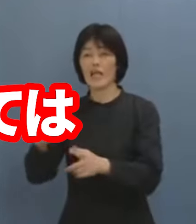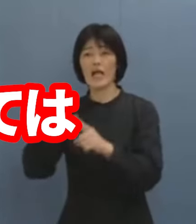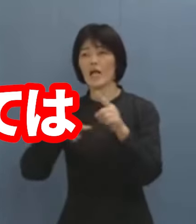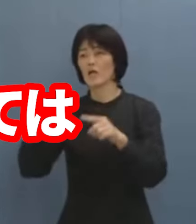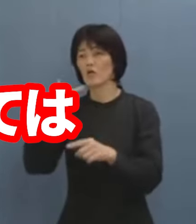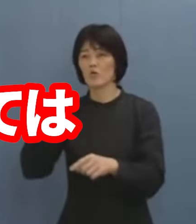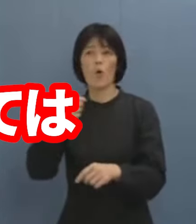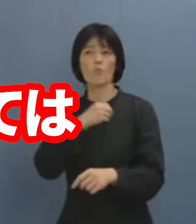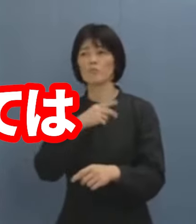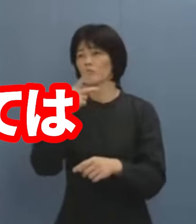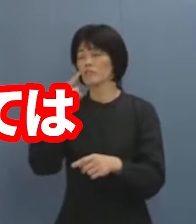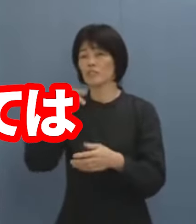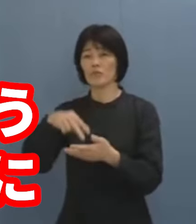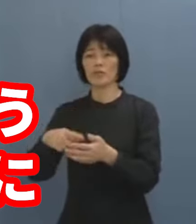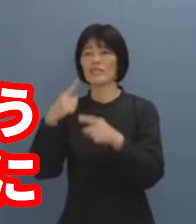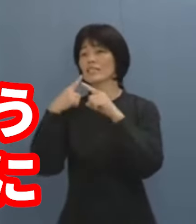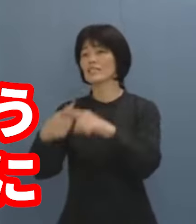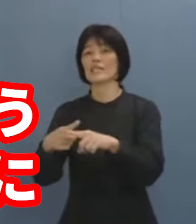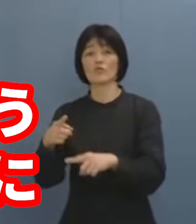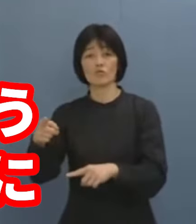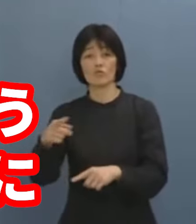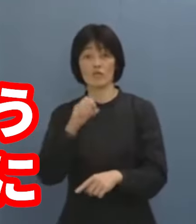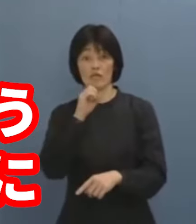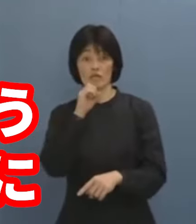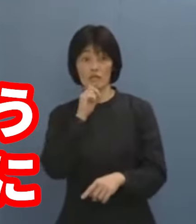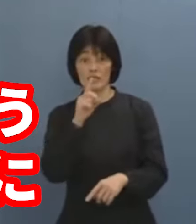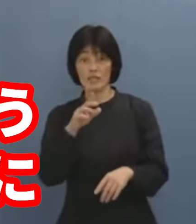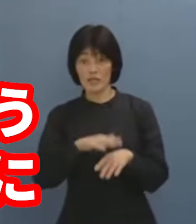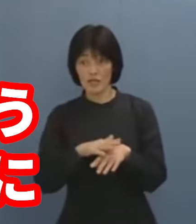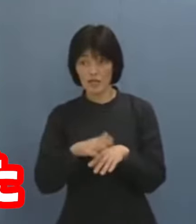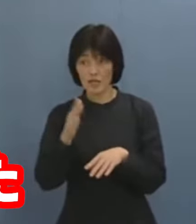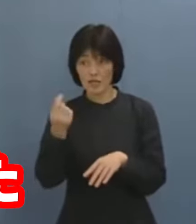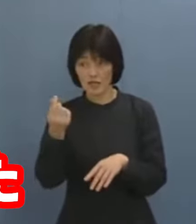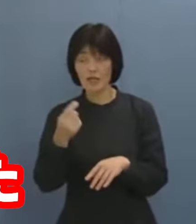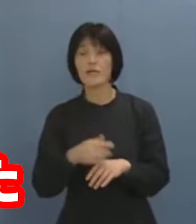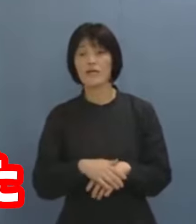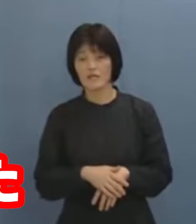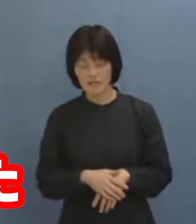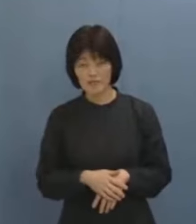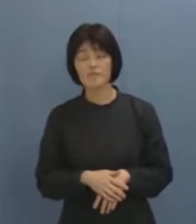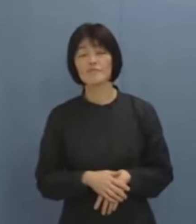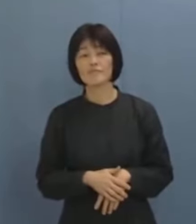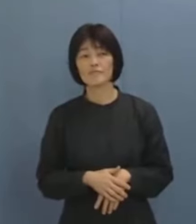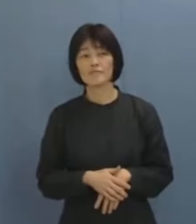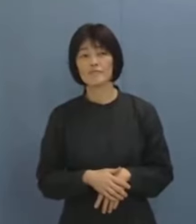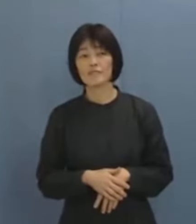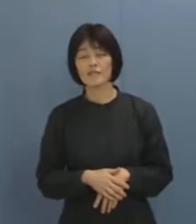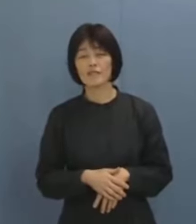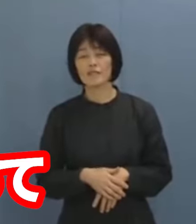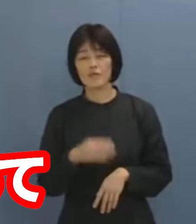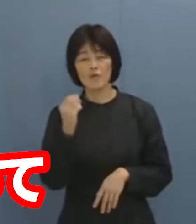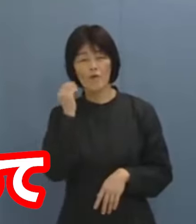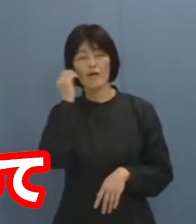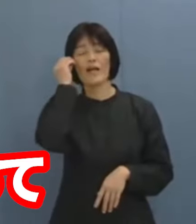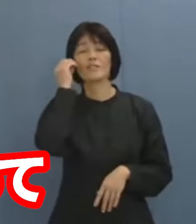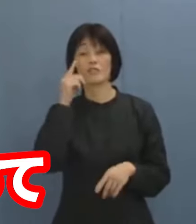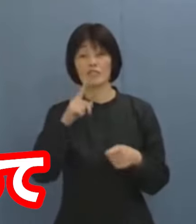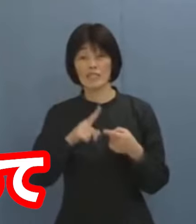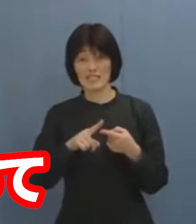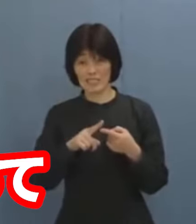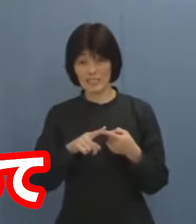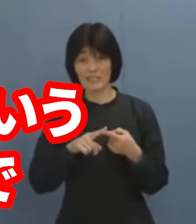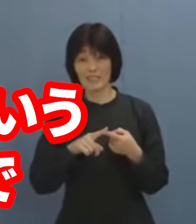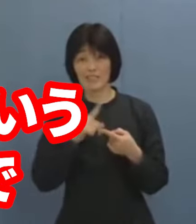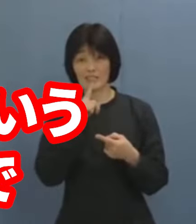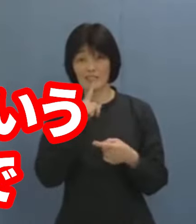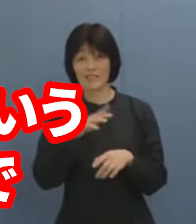で知事としてはその辛い思いがあった、辛い思いからこういう発言をしたというふうにおっしゃっておりました。 その感情的、ある意味感情的